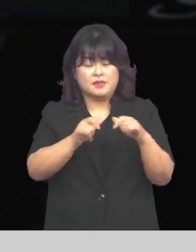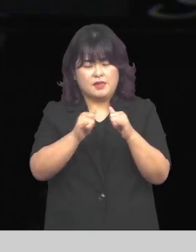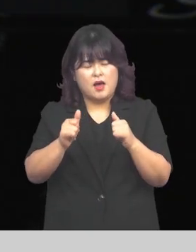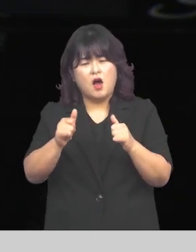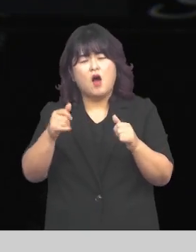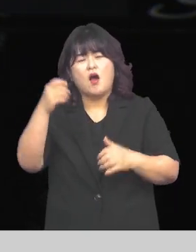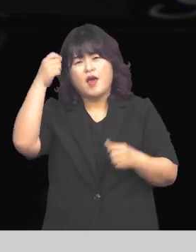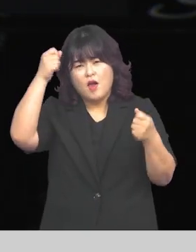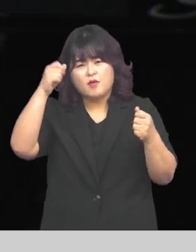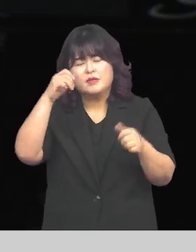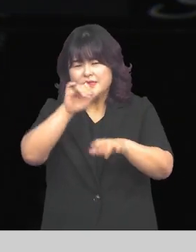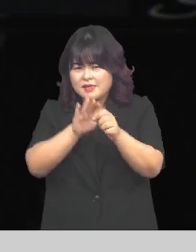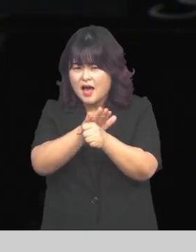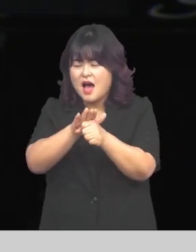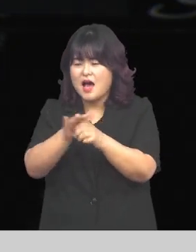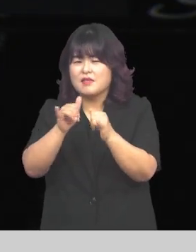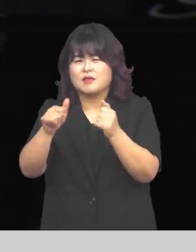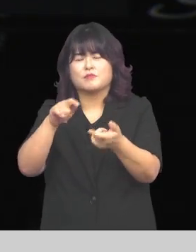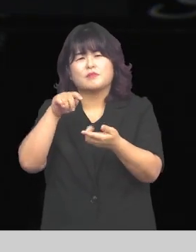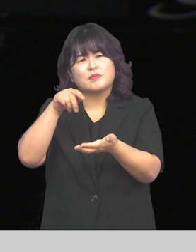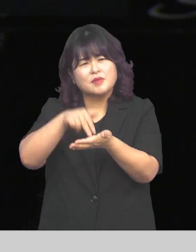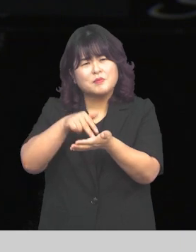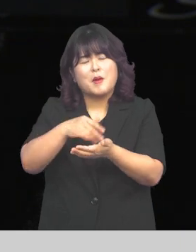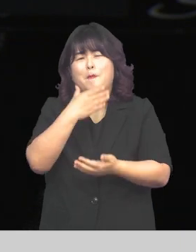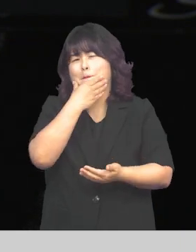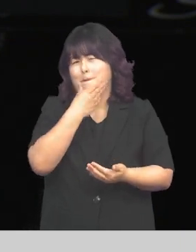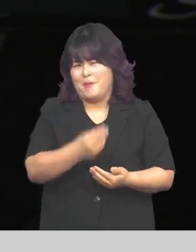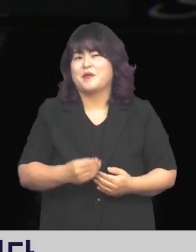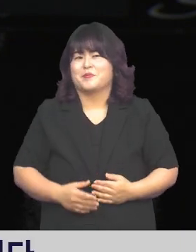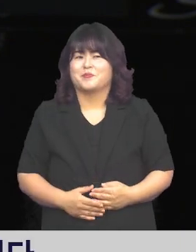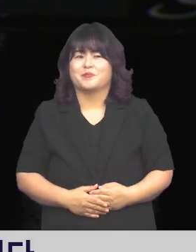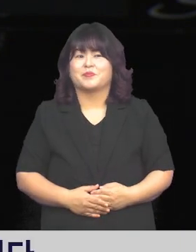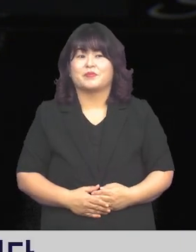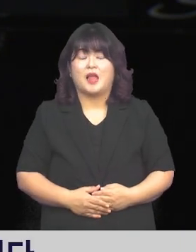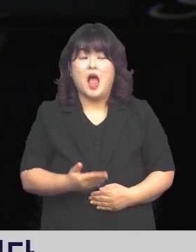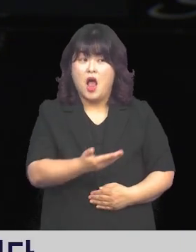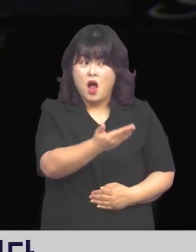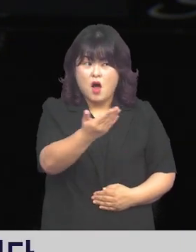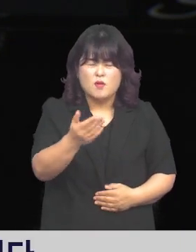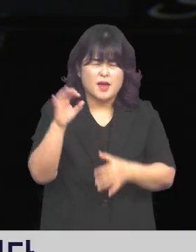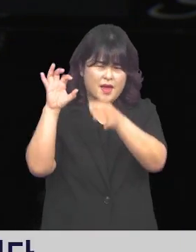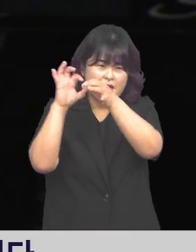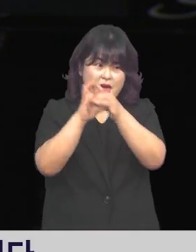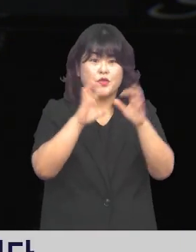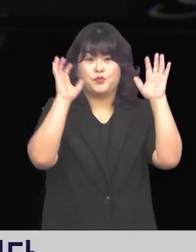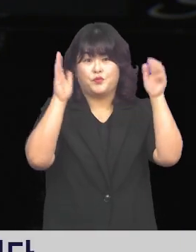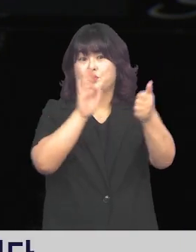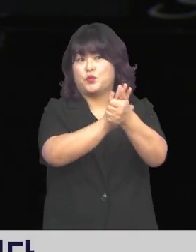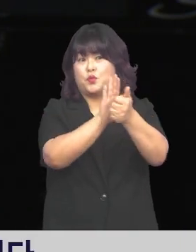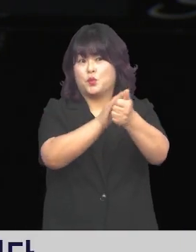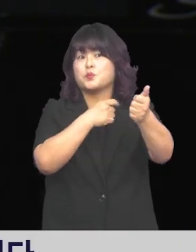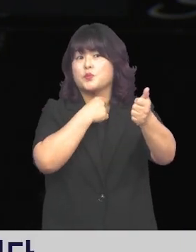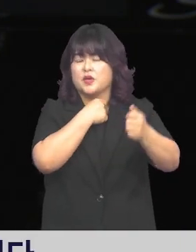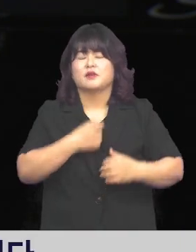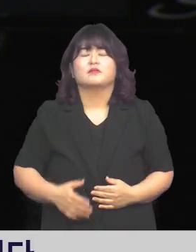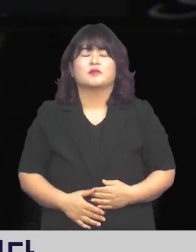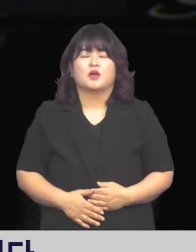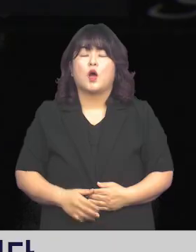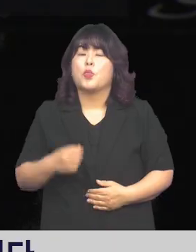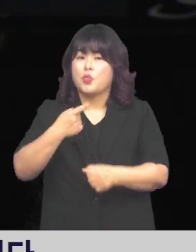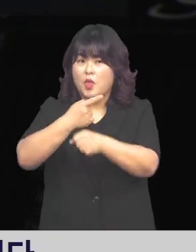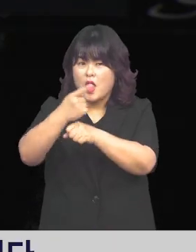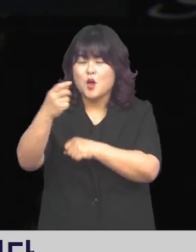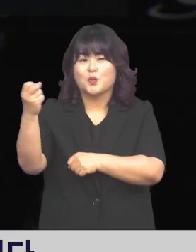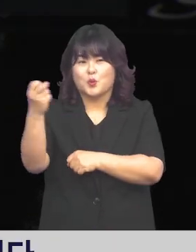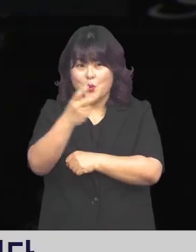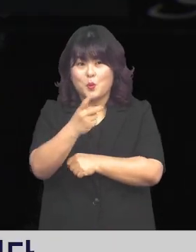연극을 사랑하시는 분들이 많이 행복했다고 생각합니다. 여러분들 계속 응원할 것이고요.